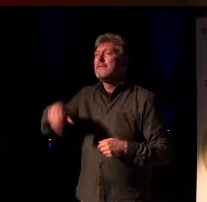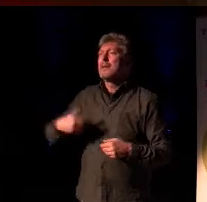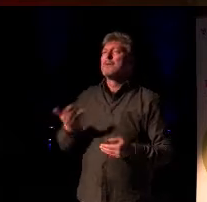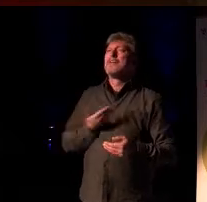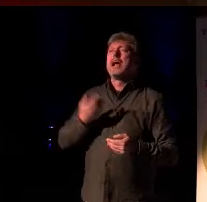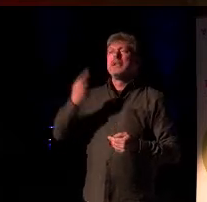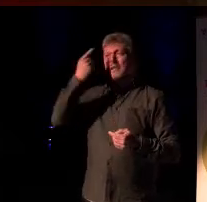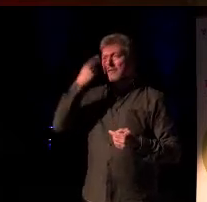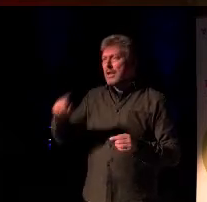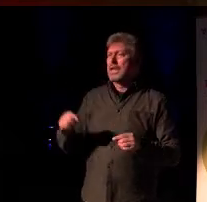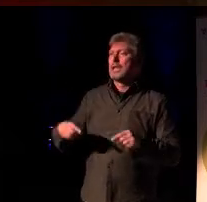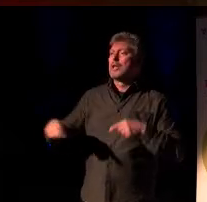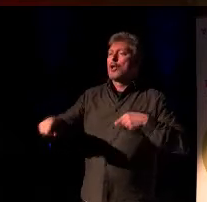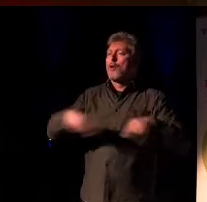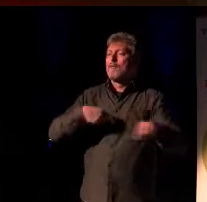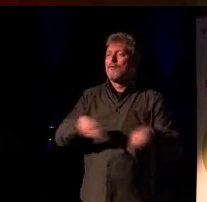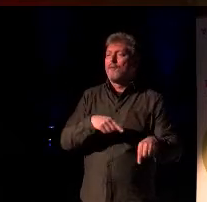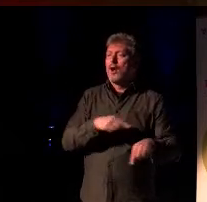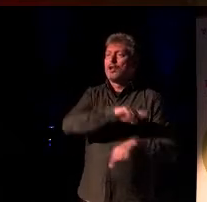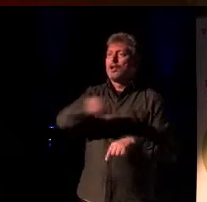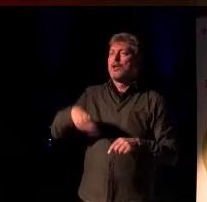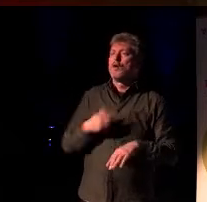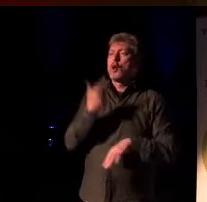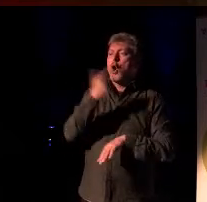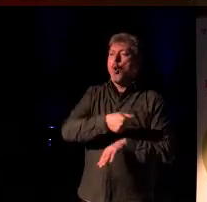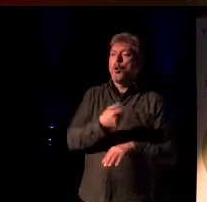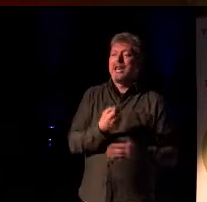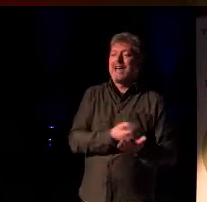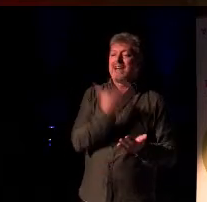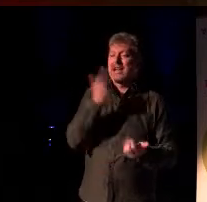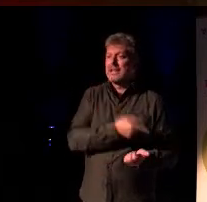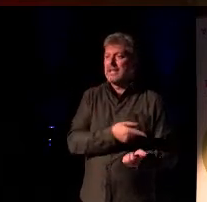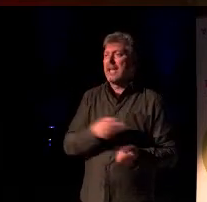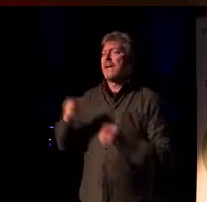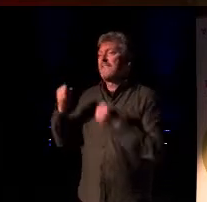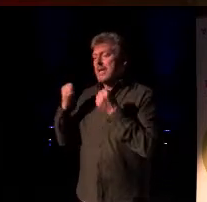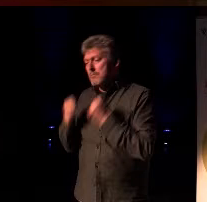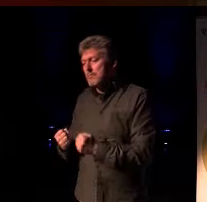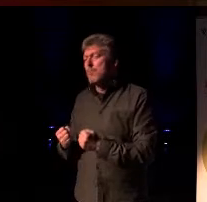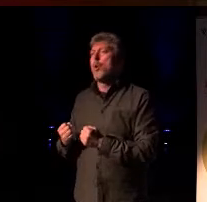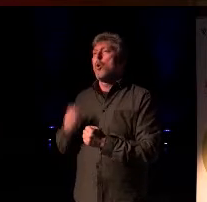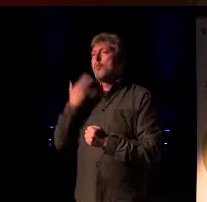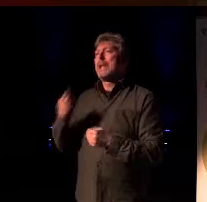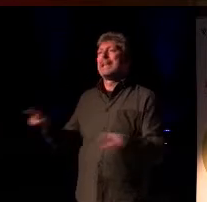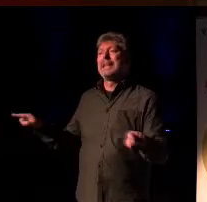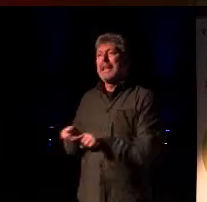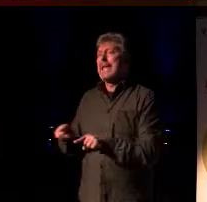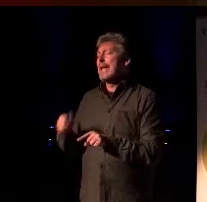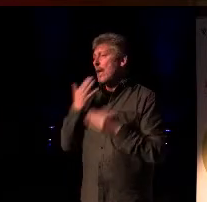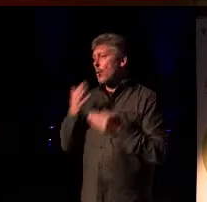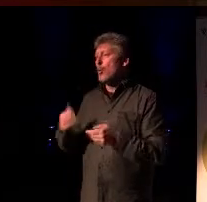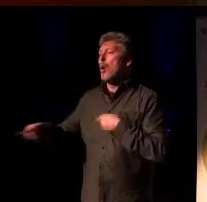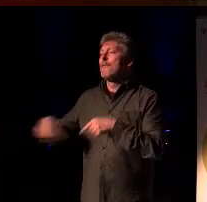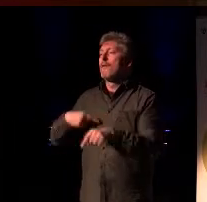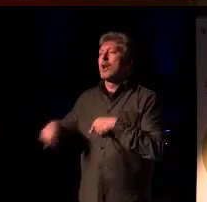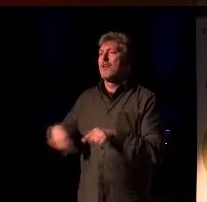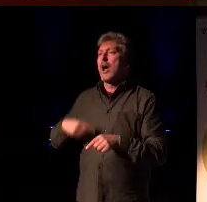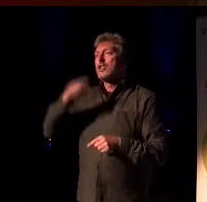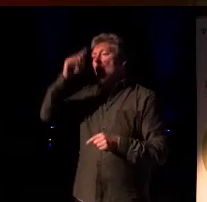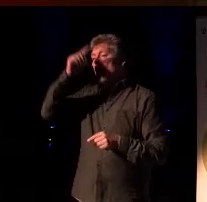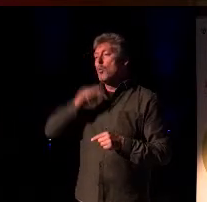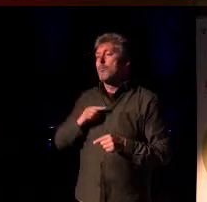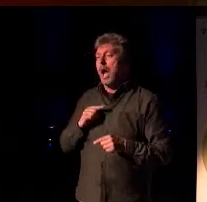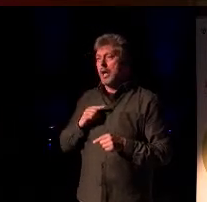å forvalte oljeverdiene våre. Vi må bli minst like gode på å forvalte